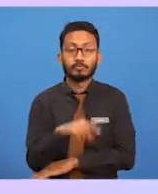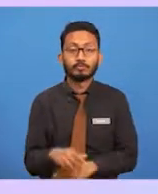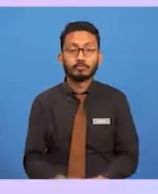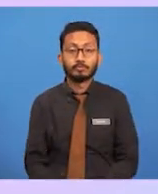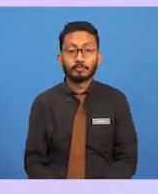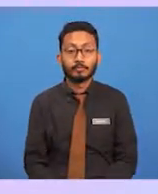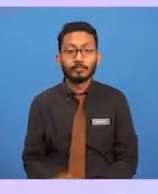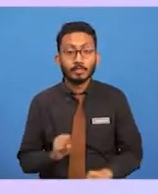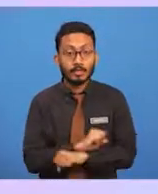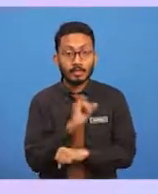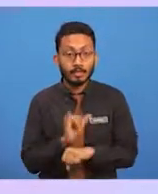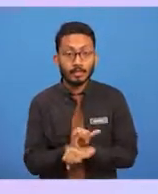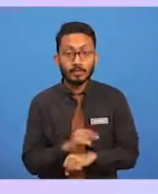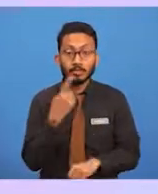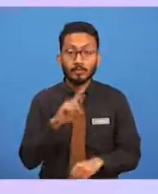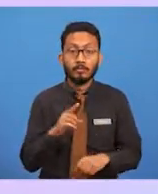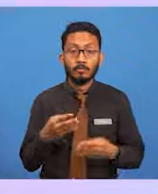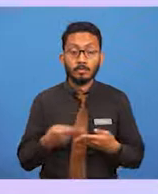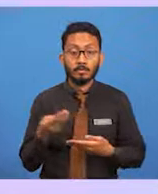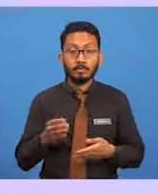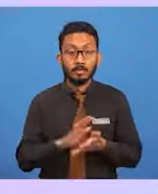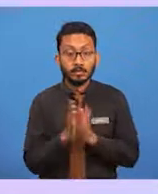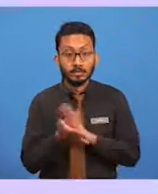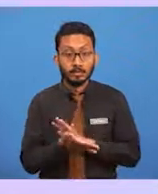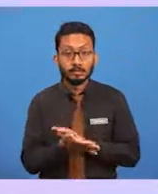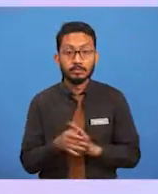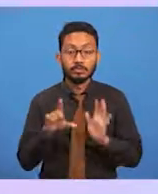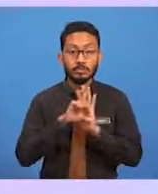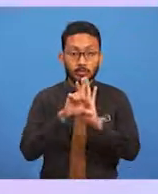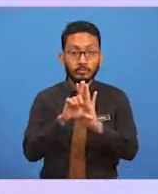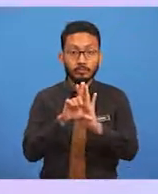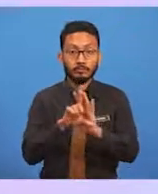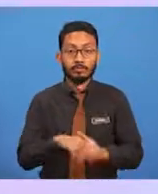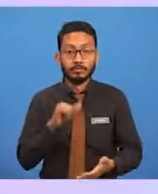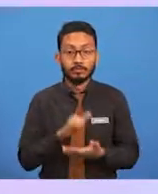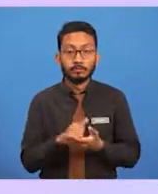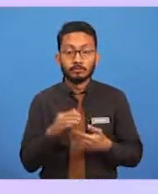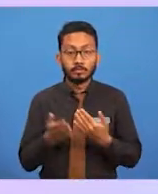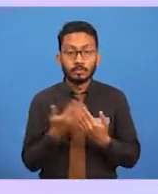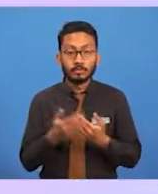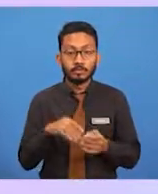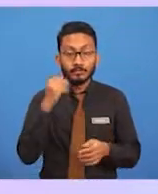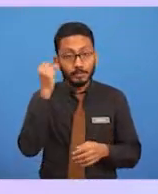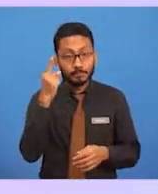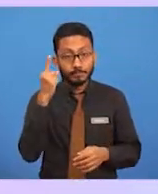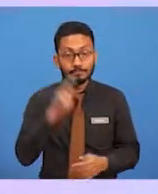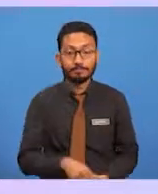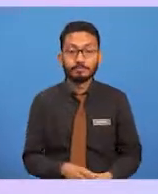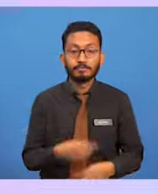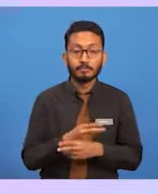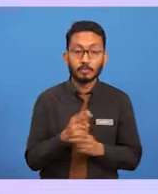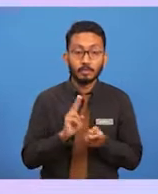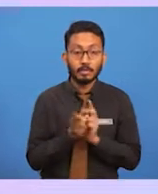ia diubah bagi menjadikan logo tersebut lebih mudah difahami. Kebiasaannya, perubahan